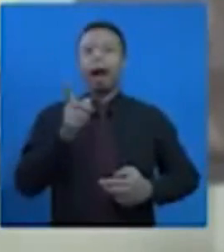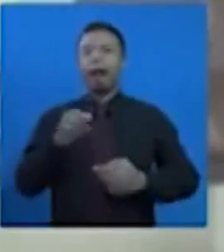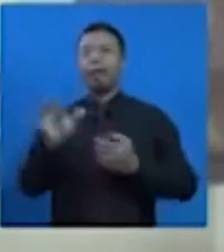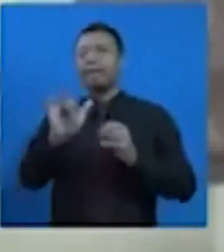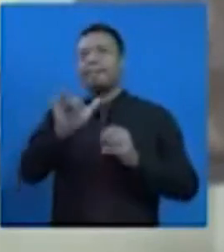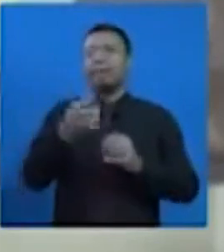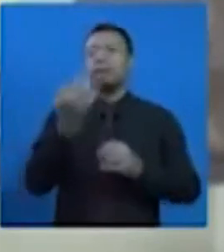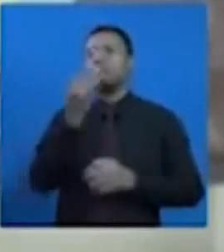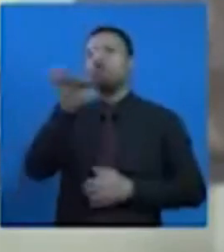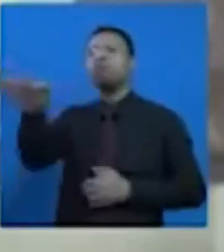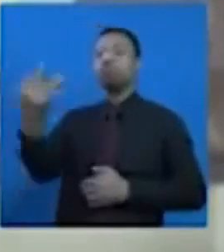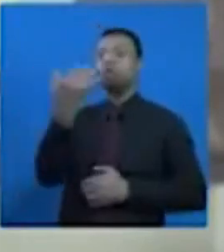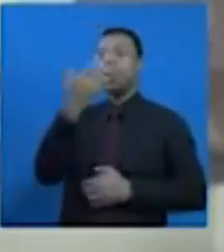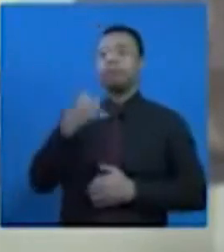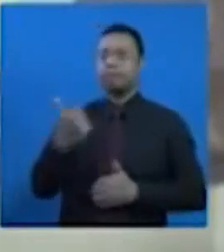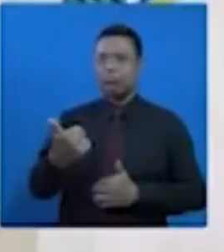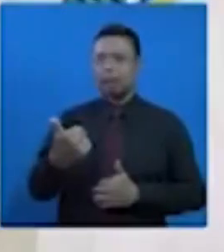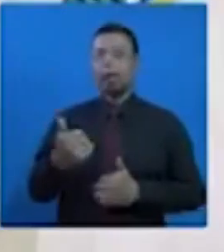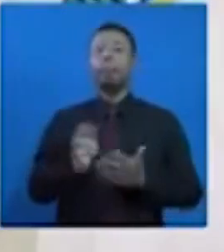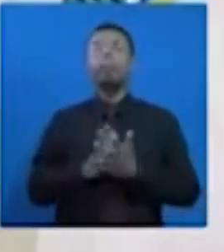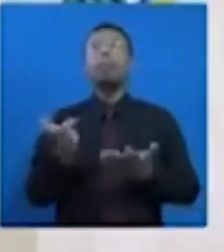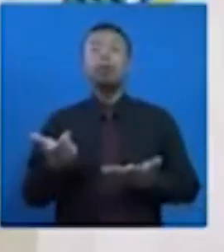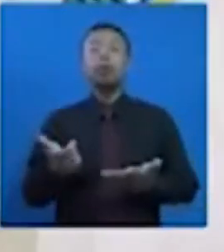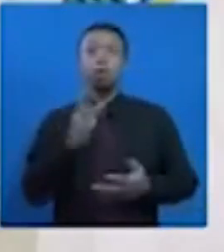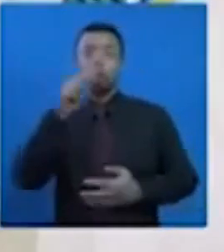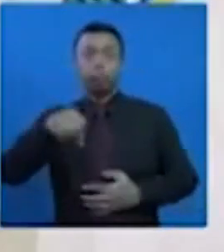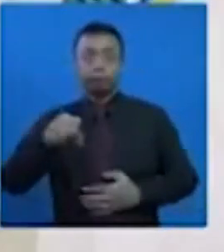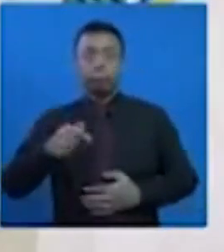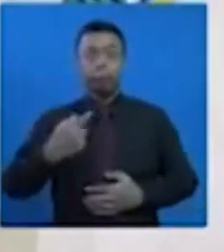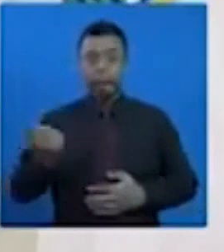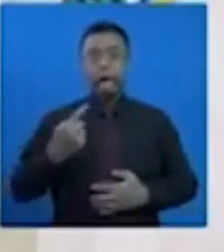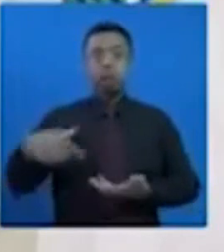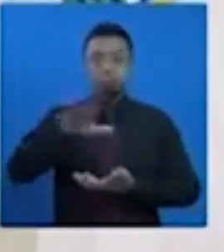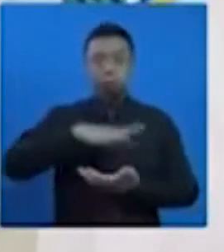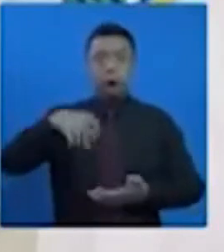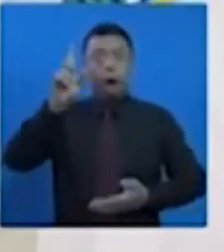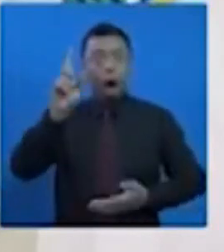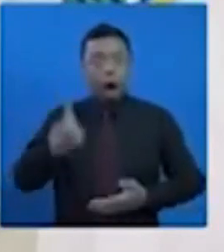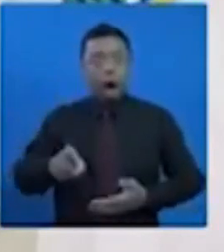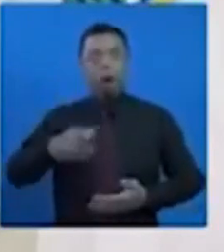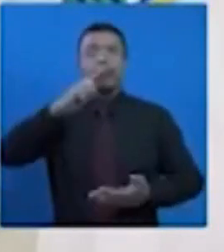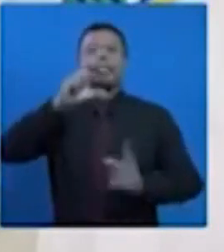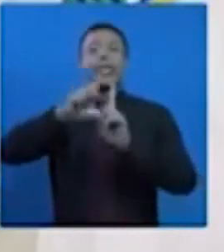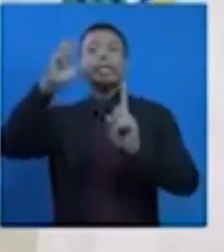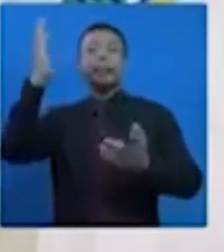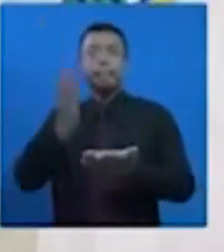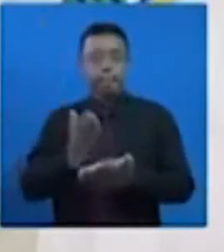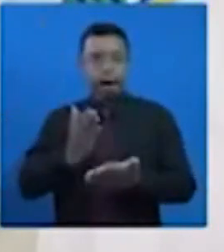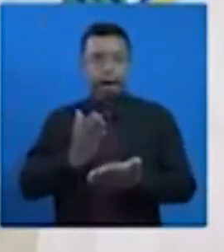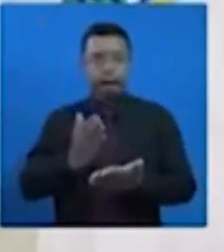Hai ada potensi penularan karena itu kita semua harus disiplin